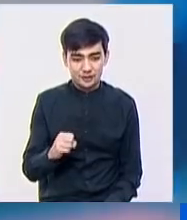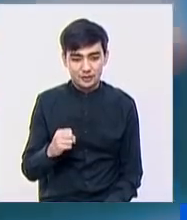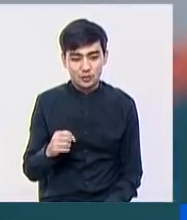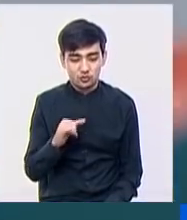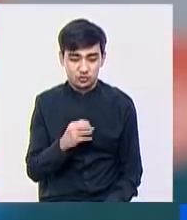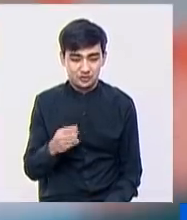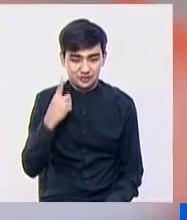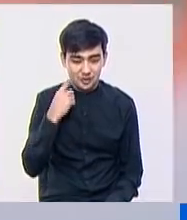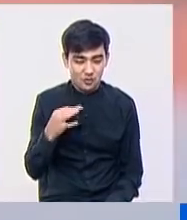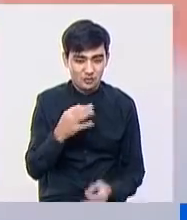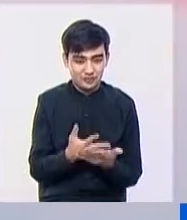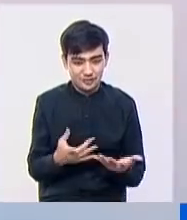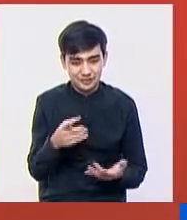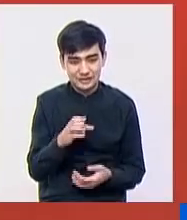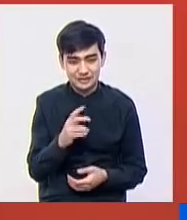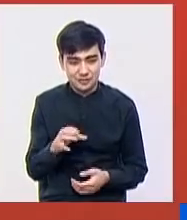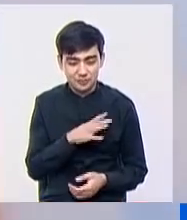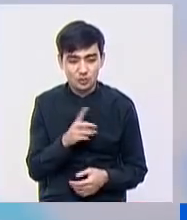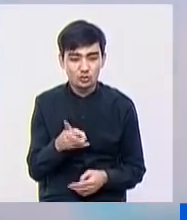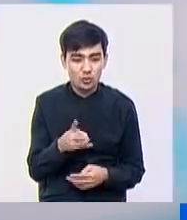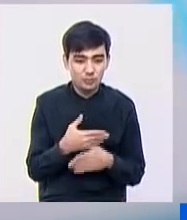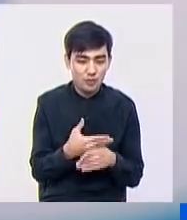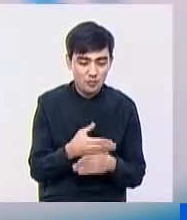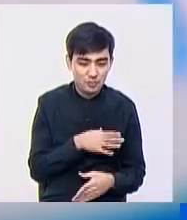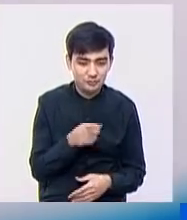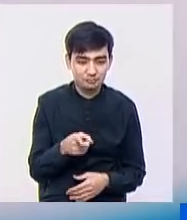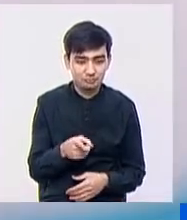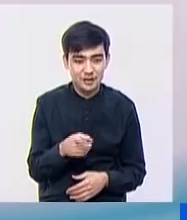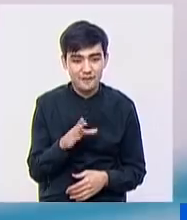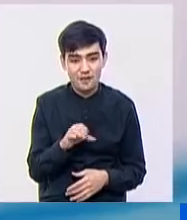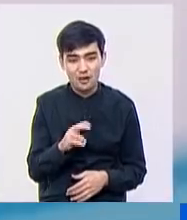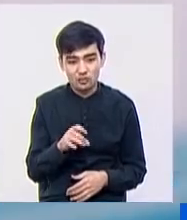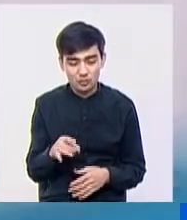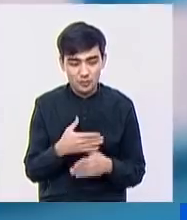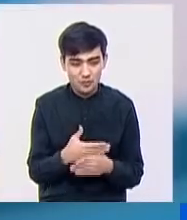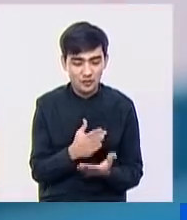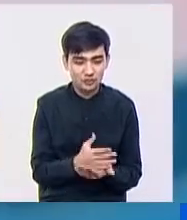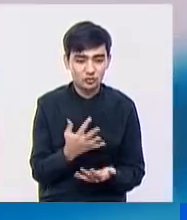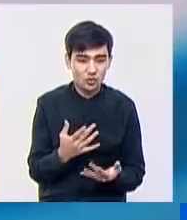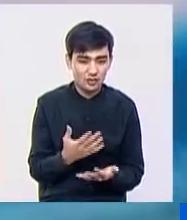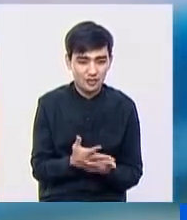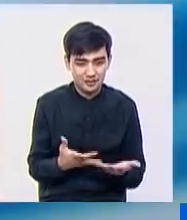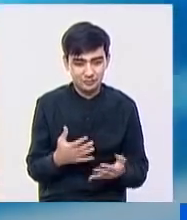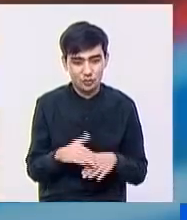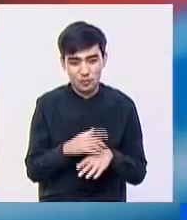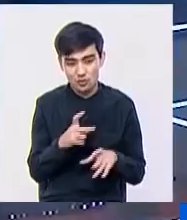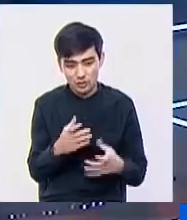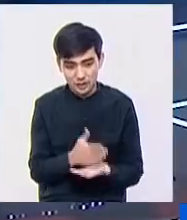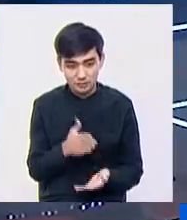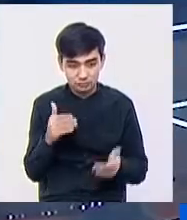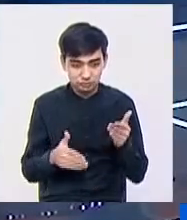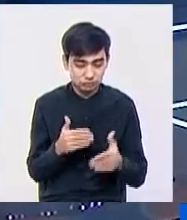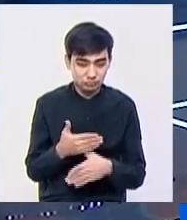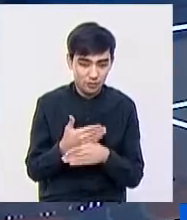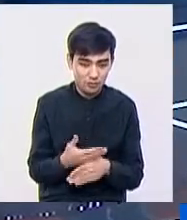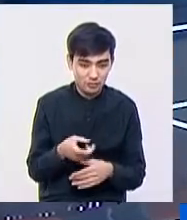что вы несколько дней без сна. Кому именно вы помогаете, да, кому волонтеры помогают? Сколько неравнодушных жителей все-таки